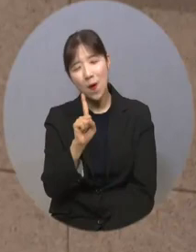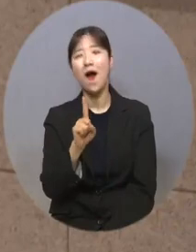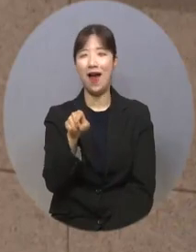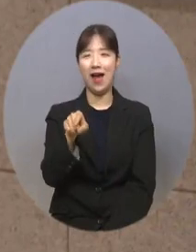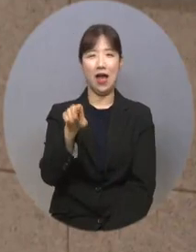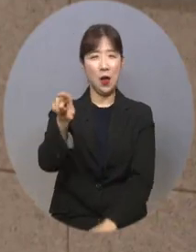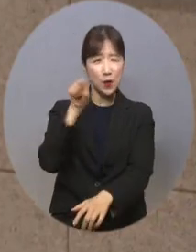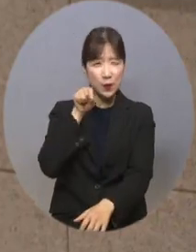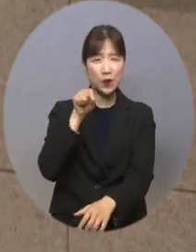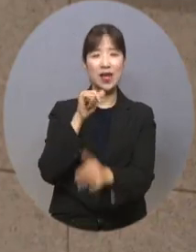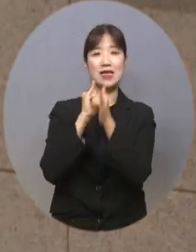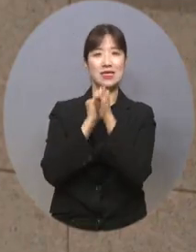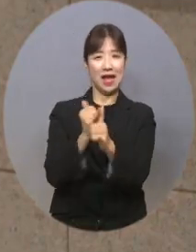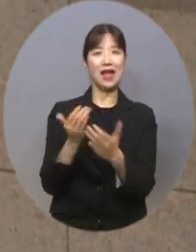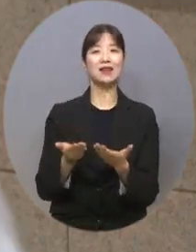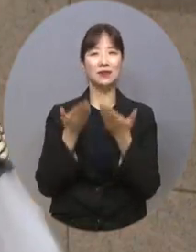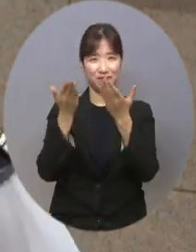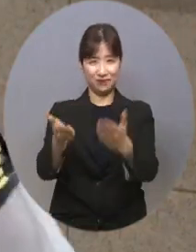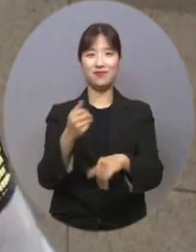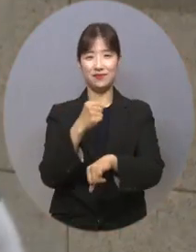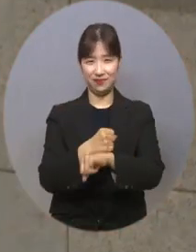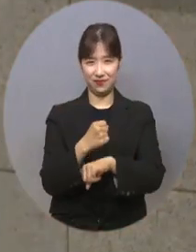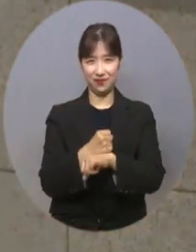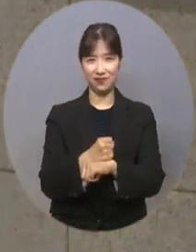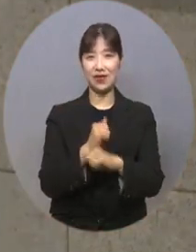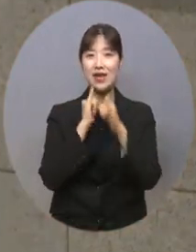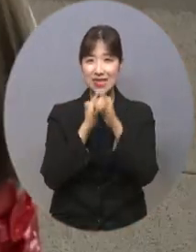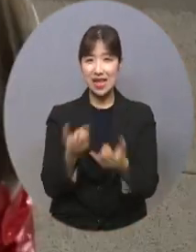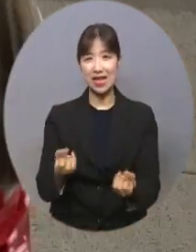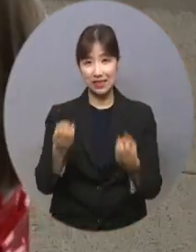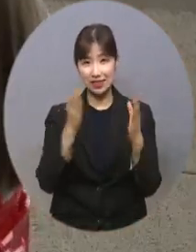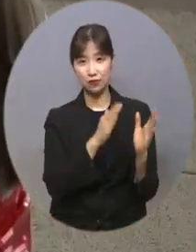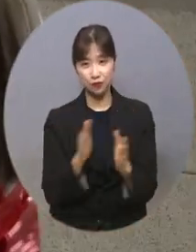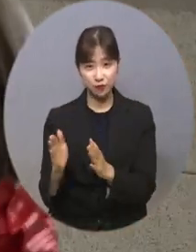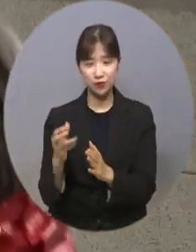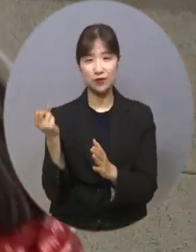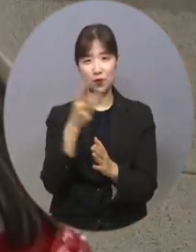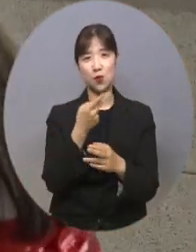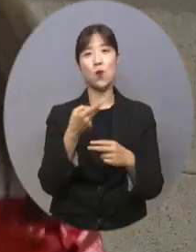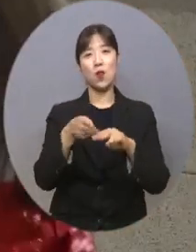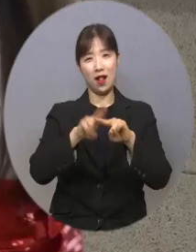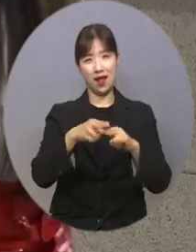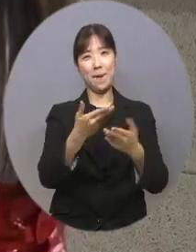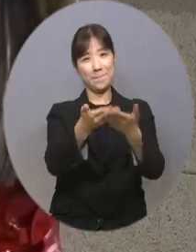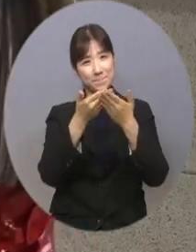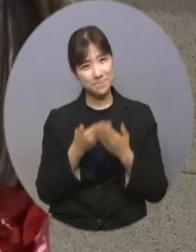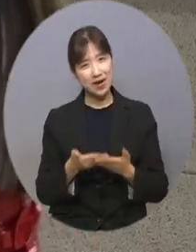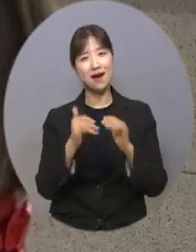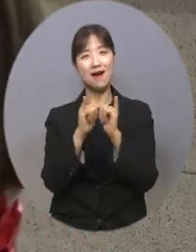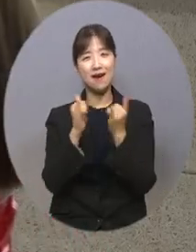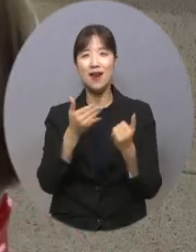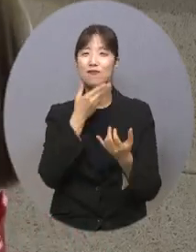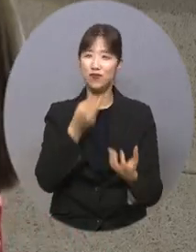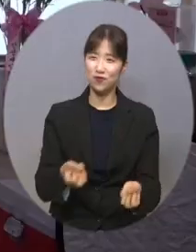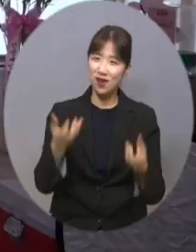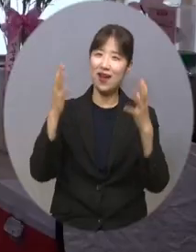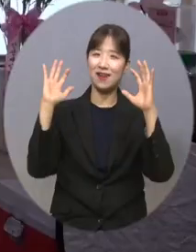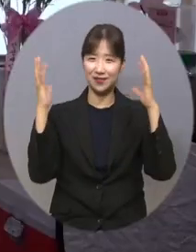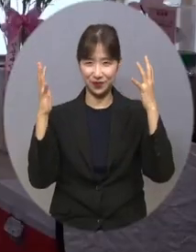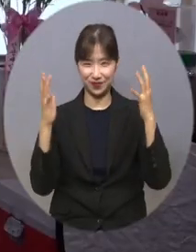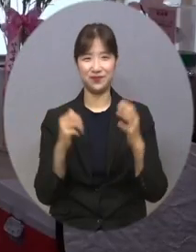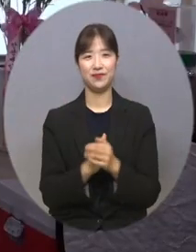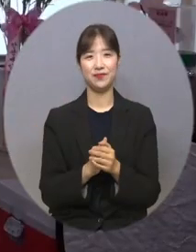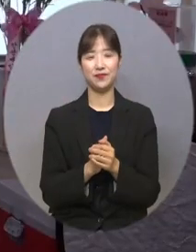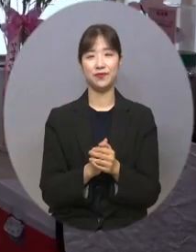시간도 준비했습니다. 함께 시상식을 준비하고 수상하는 직원들을 축하해주는 모습입니다.